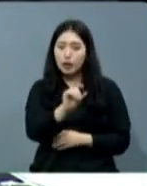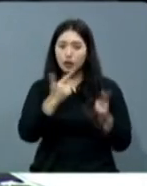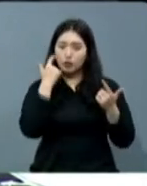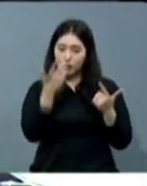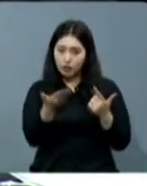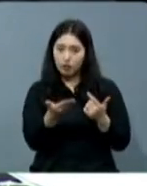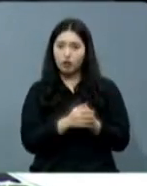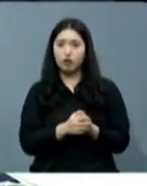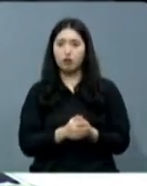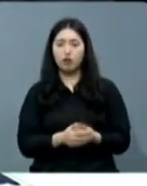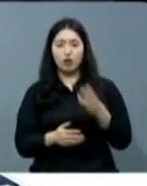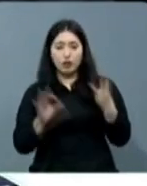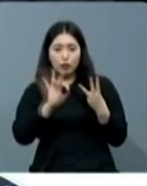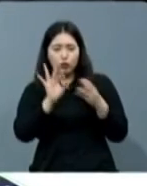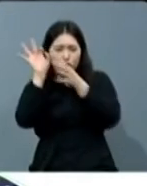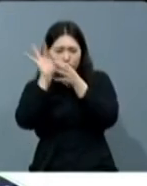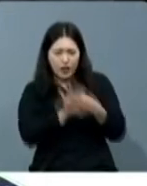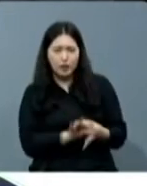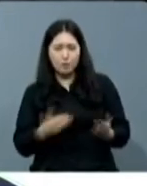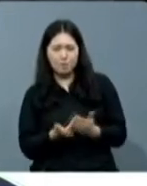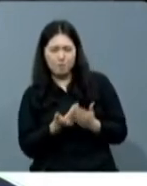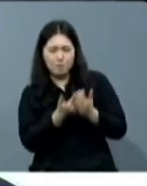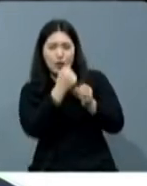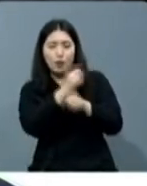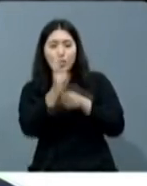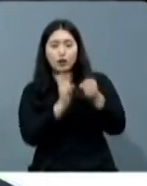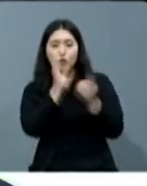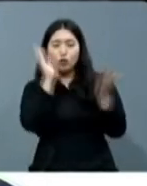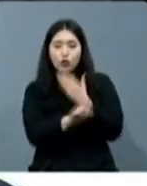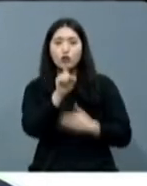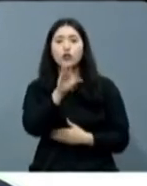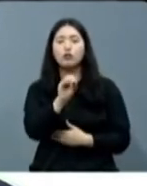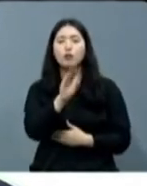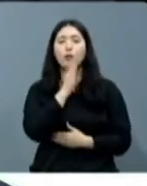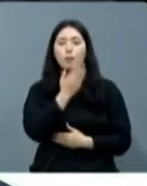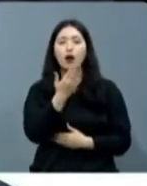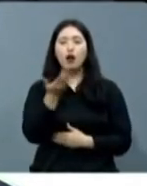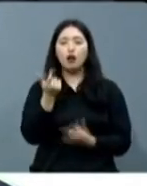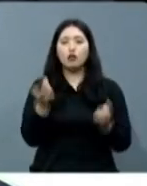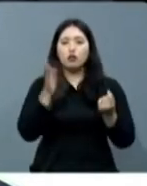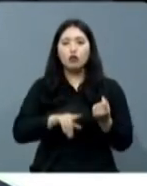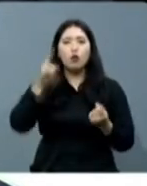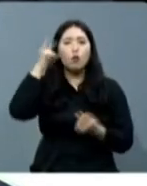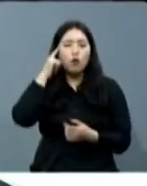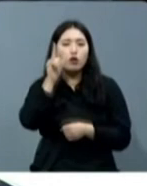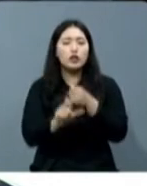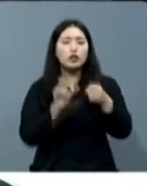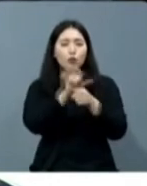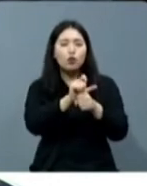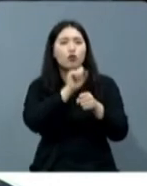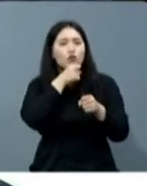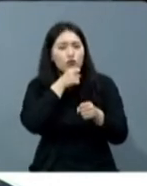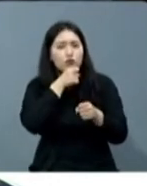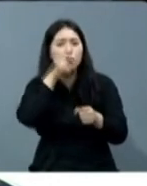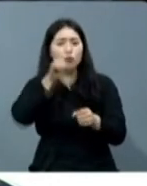그렇죠. 3% 계속 성장하면 20년 뒤에는 10만 불이 될 텐데 왜 15년이라 왜 15년 뒤에 수치를